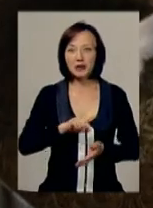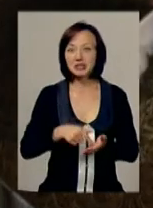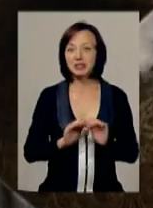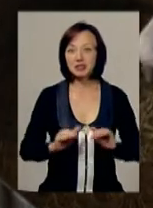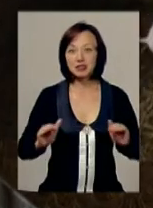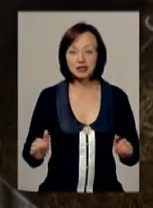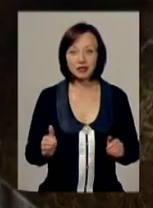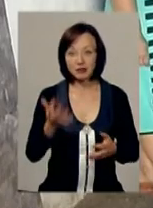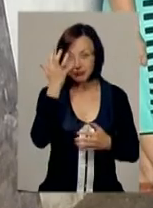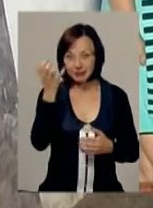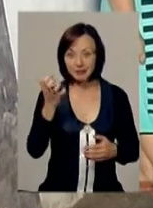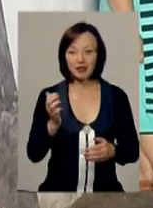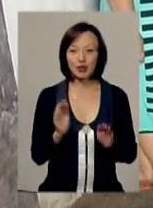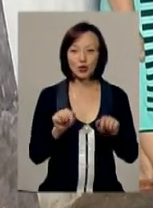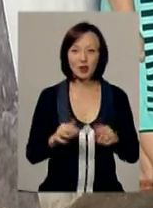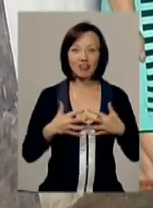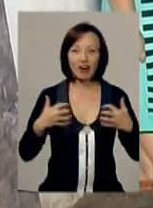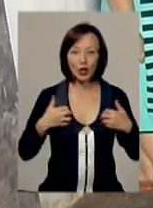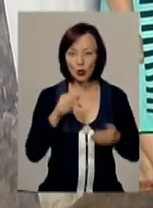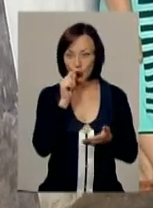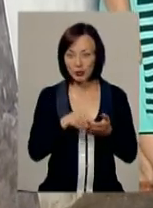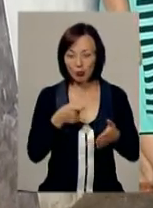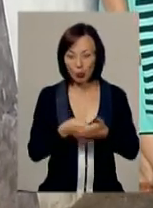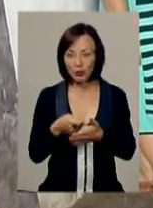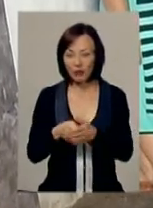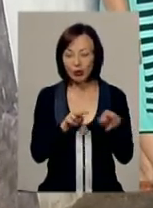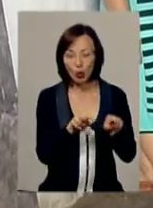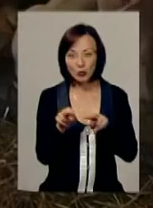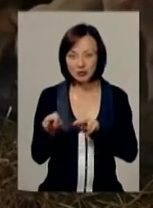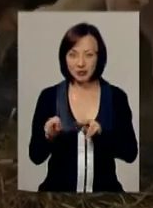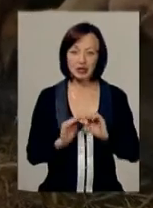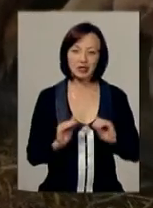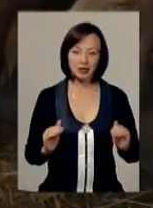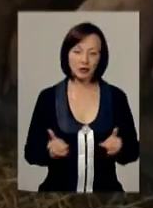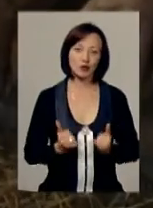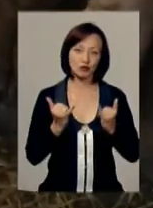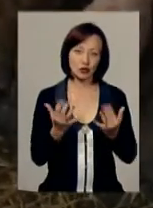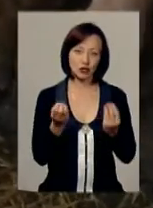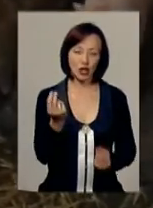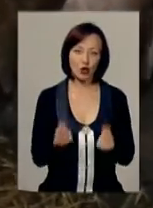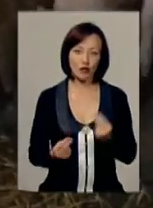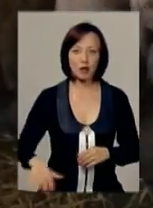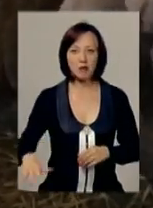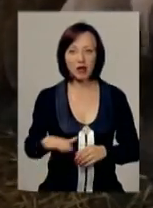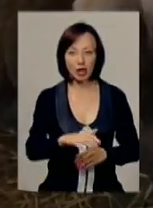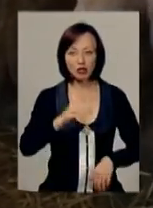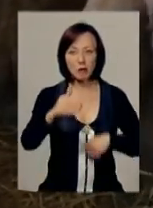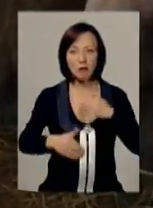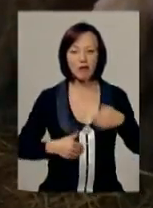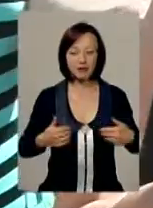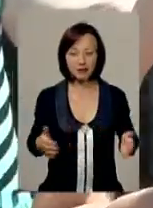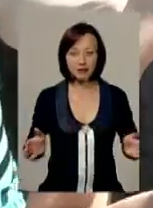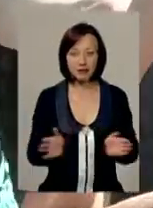від свійських тварин та курчат, яких тут можна погодувати і роздивитися. Дітям господарі облаштували ще й ігровий майданчик та басейн, а